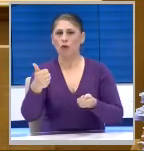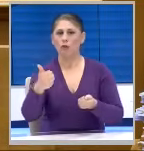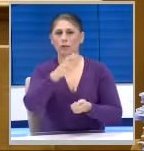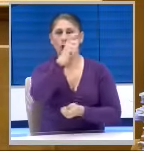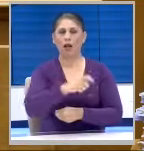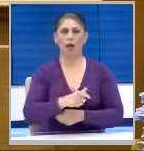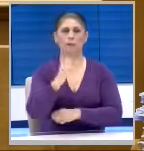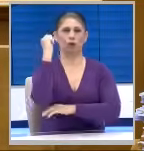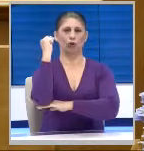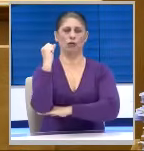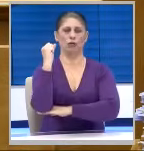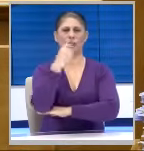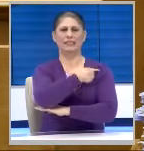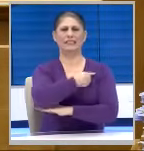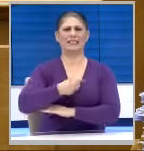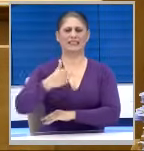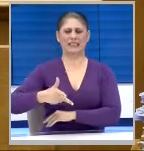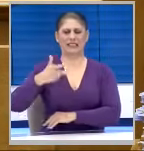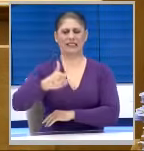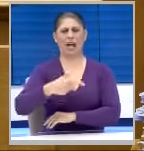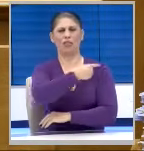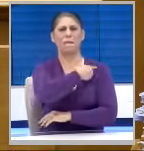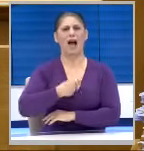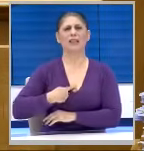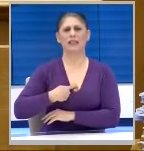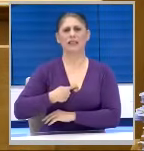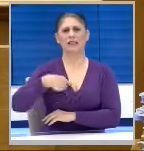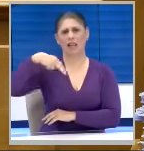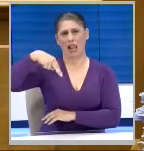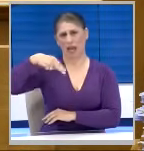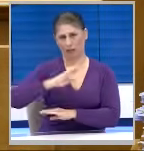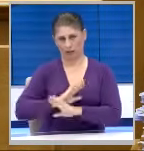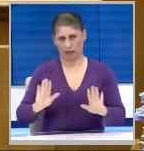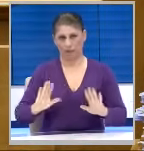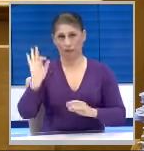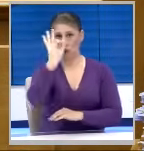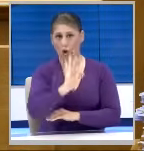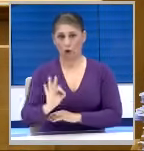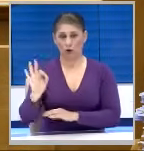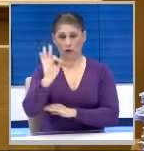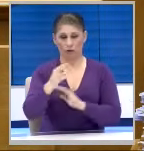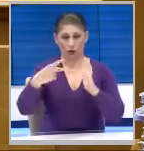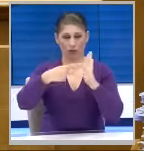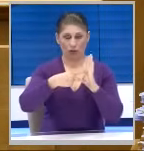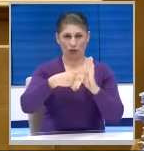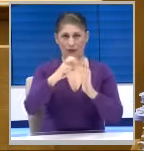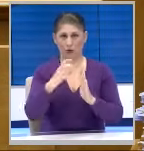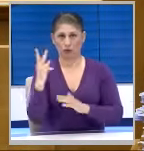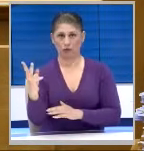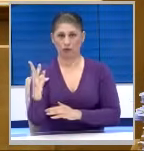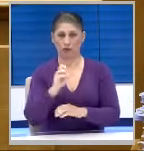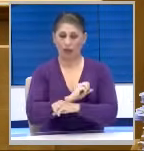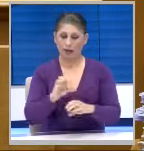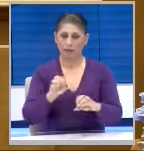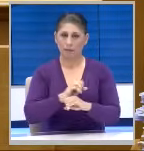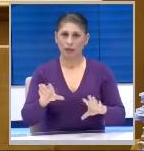σταθμάρχη λάρισας το τελευταίο διάστημα από οκτώβριο 2022 και μετά είχαμε ενημερωθεί